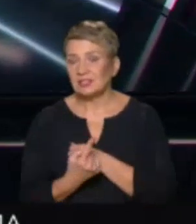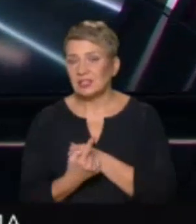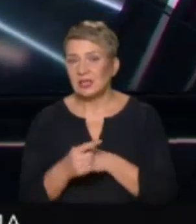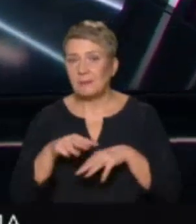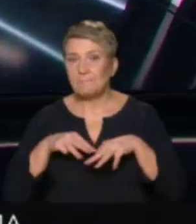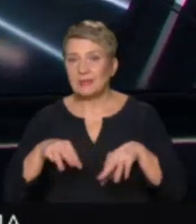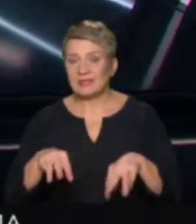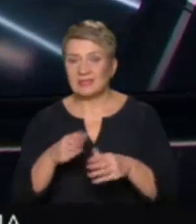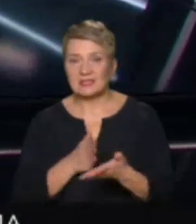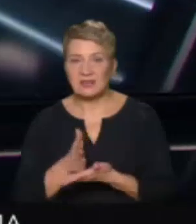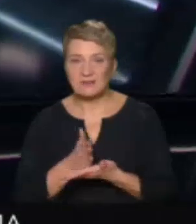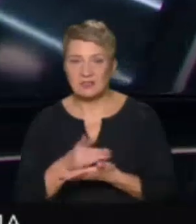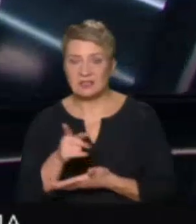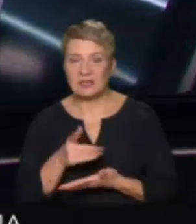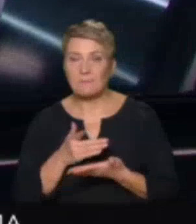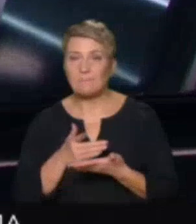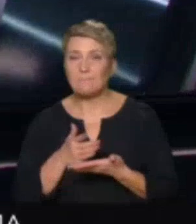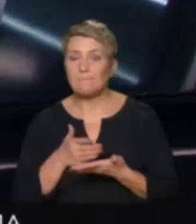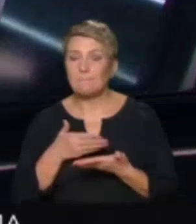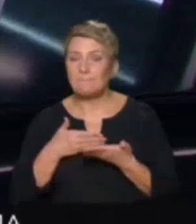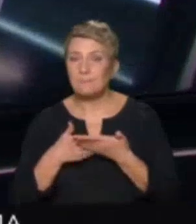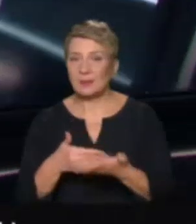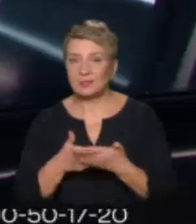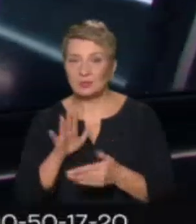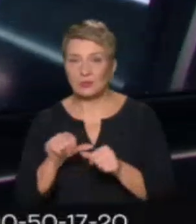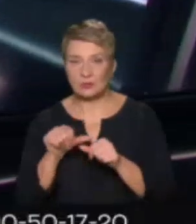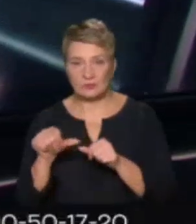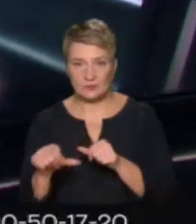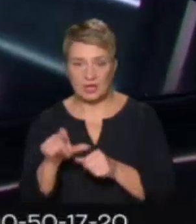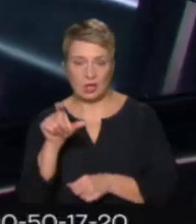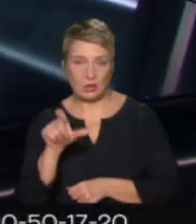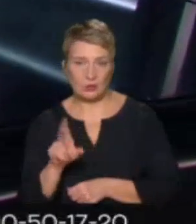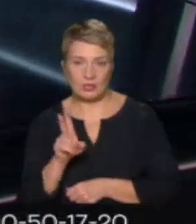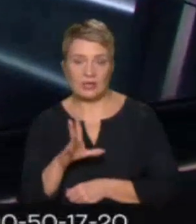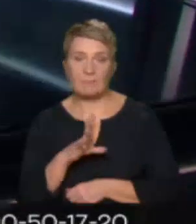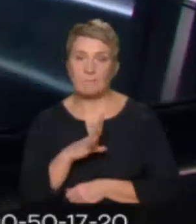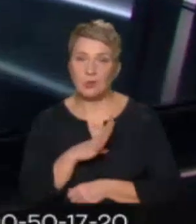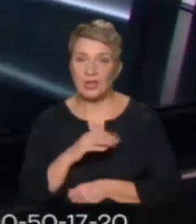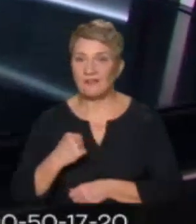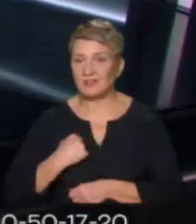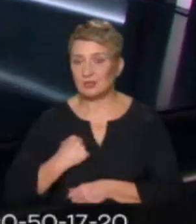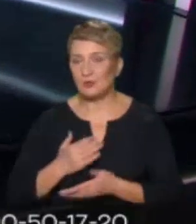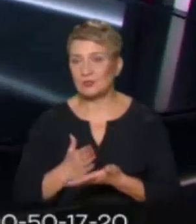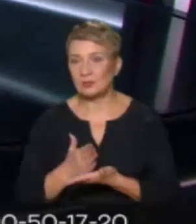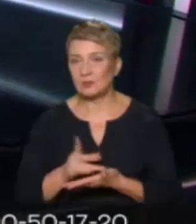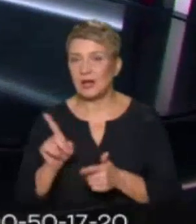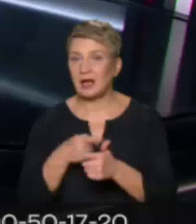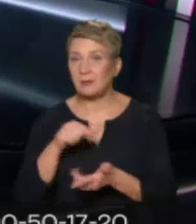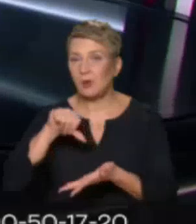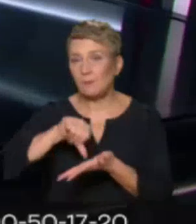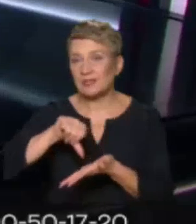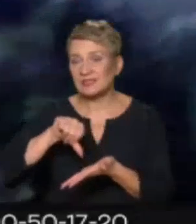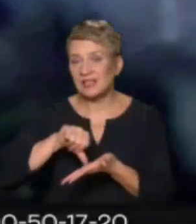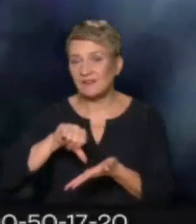І помічником ветерана може бути виключно або людина, яка була військовослужбовцем, або представник родини